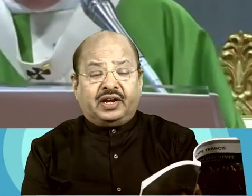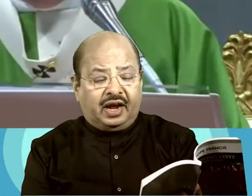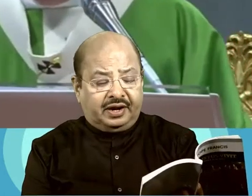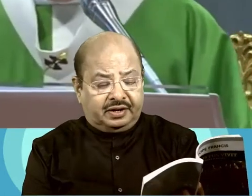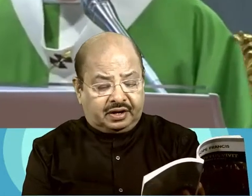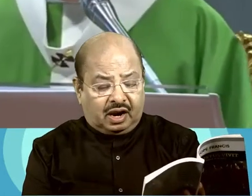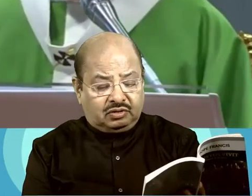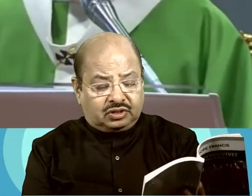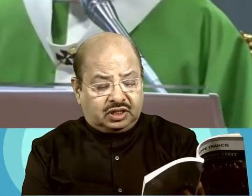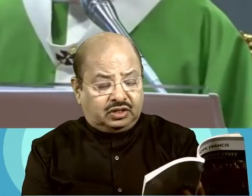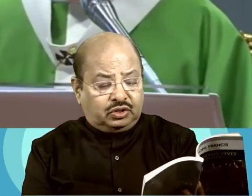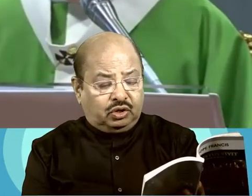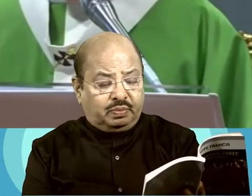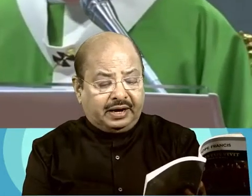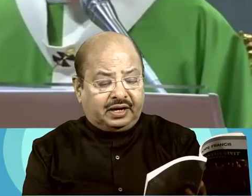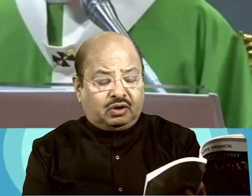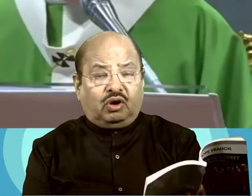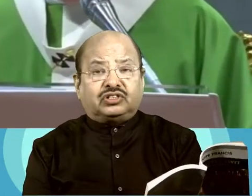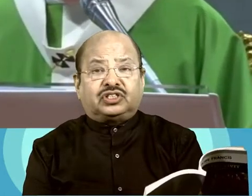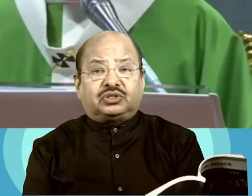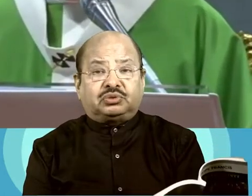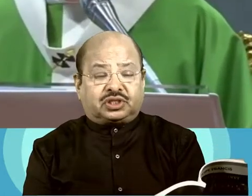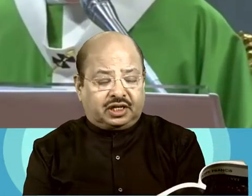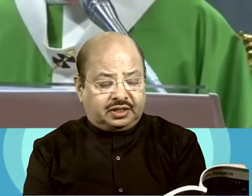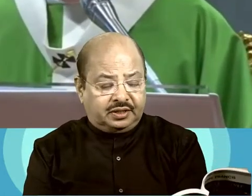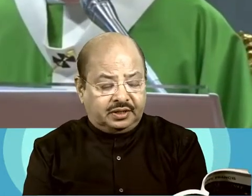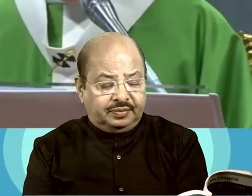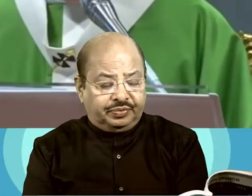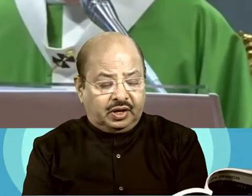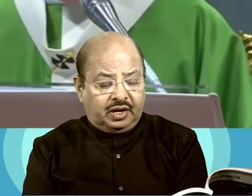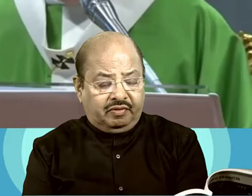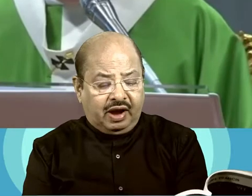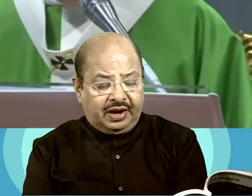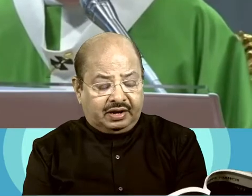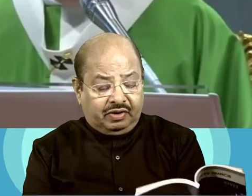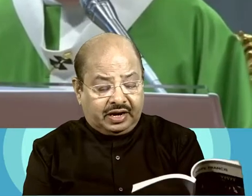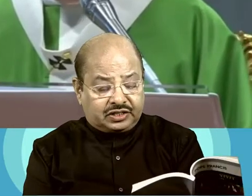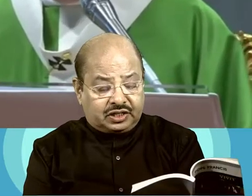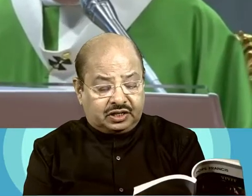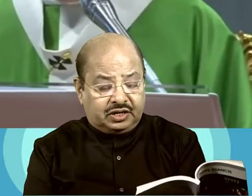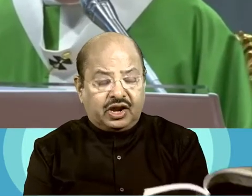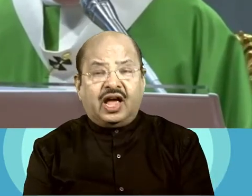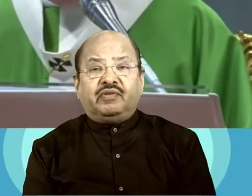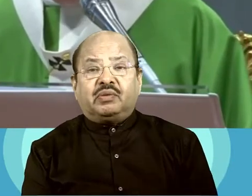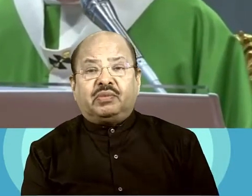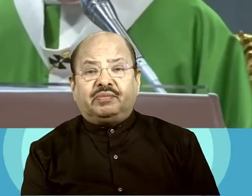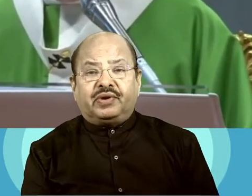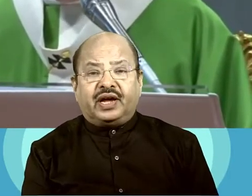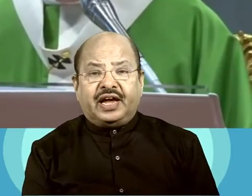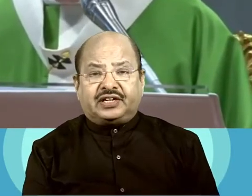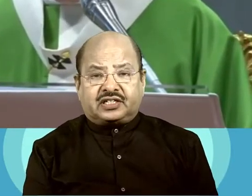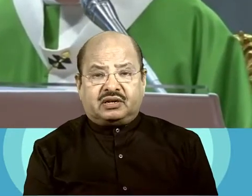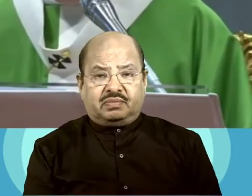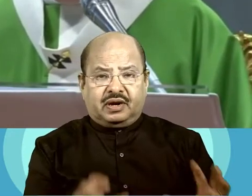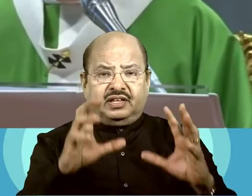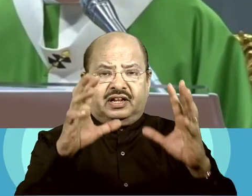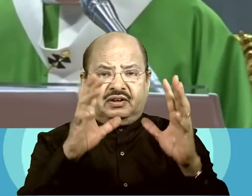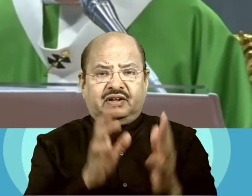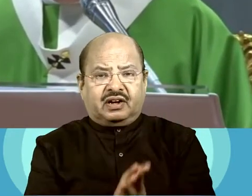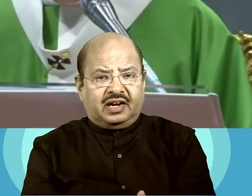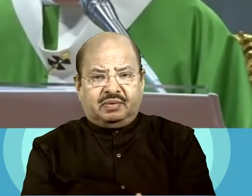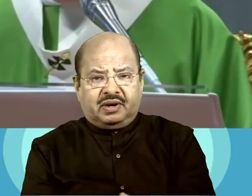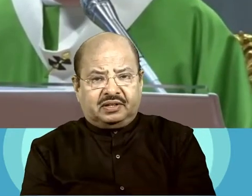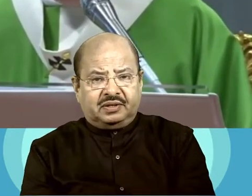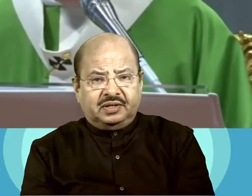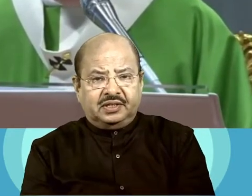സെക്കൻഡ് വാറ്റിക്കാൻ കൗൺസിൽ ഡോഗ്മാറ്റിക് കോൺസ്റ്റിറ്റ്യൂഷൻ ഡിവൈൻ റെവലേഷൻ ഡൈവർബം 8